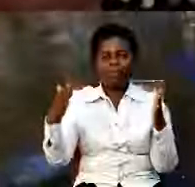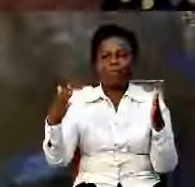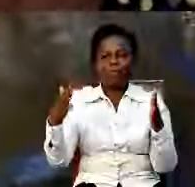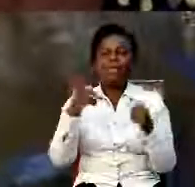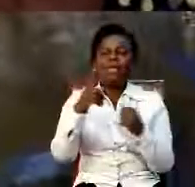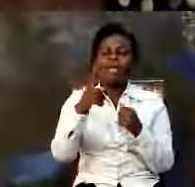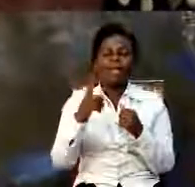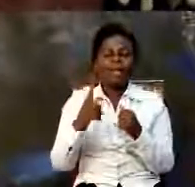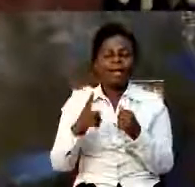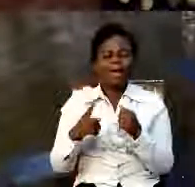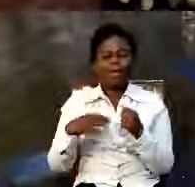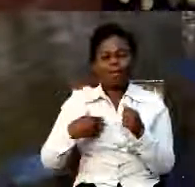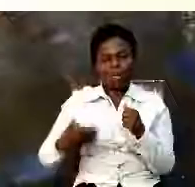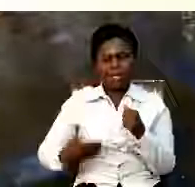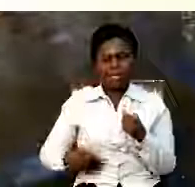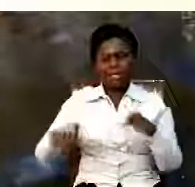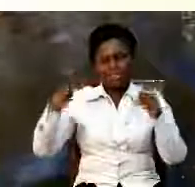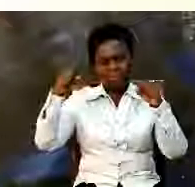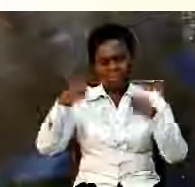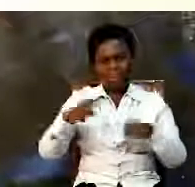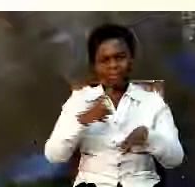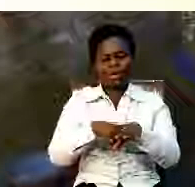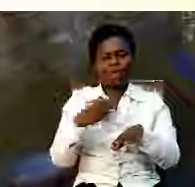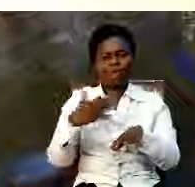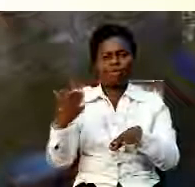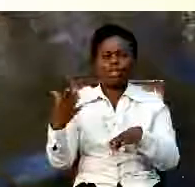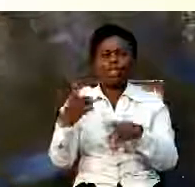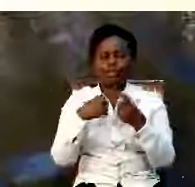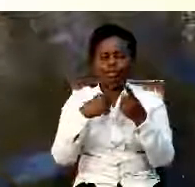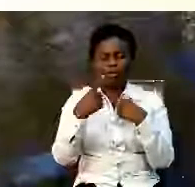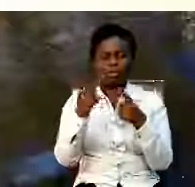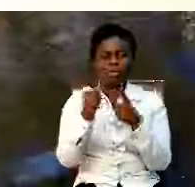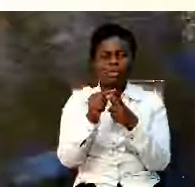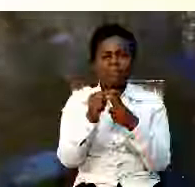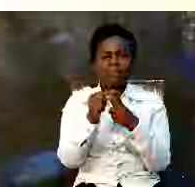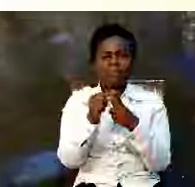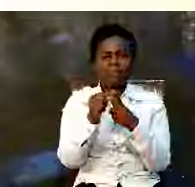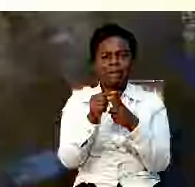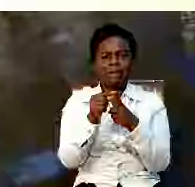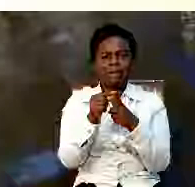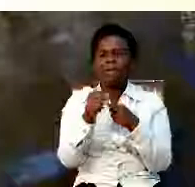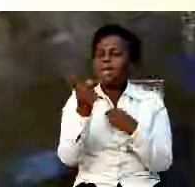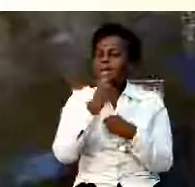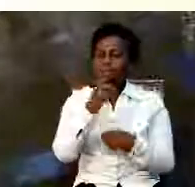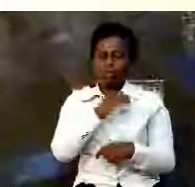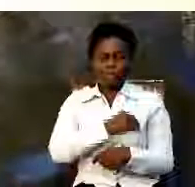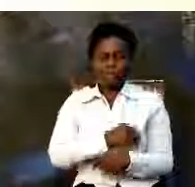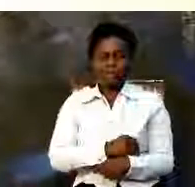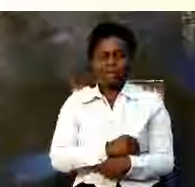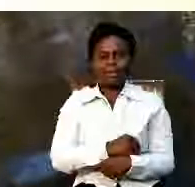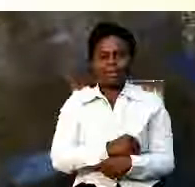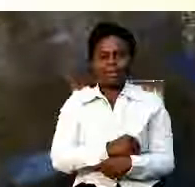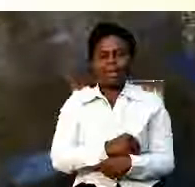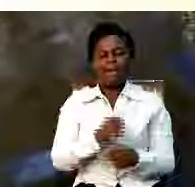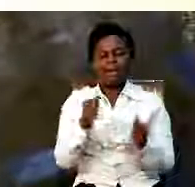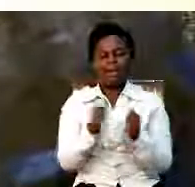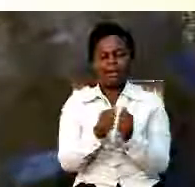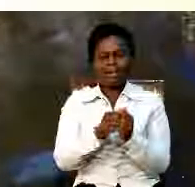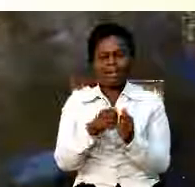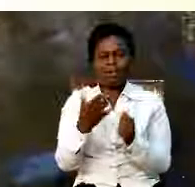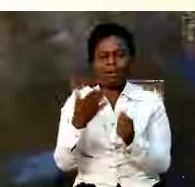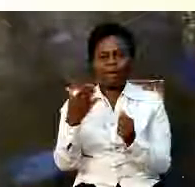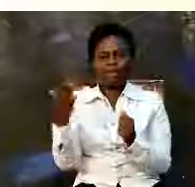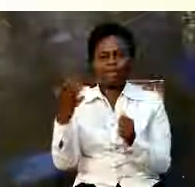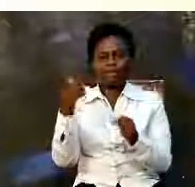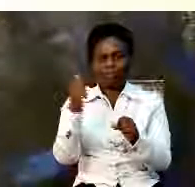Ingawa mwanamke inamlazimu wakati mwingine kuongea maneno ya kutoridhika na kitu ambacho